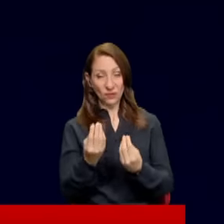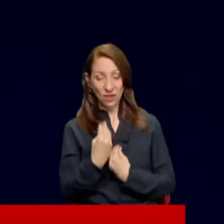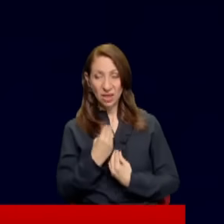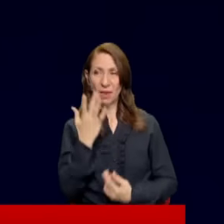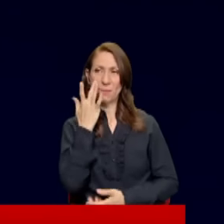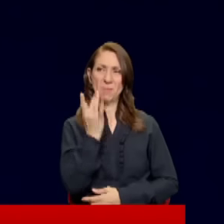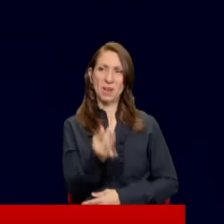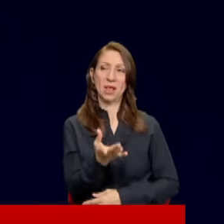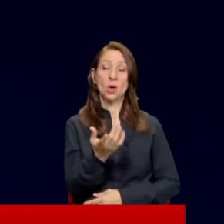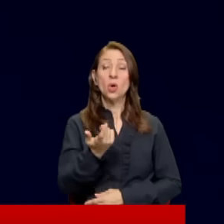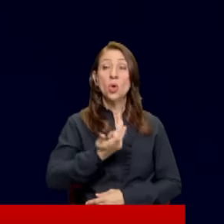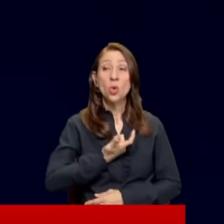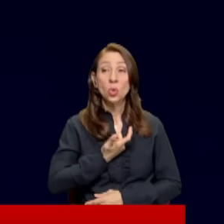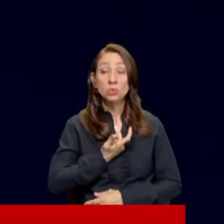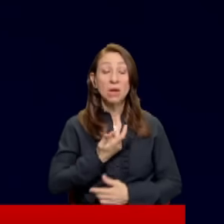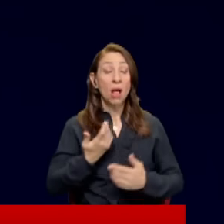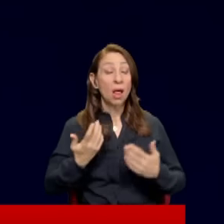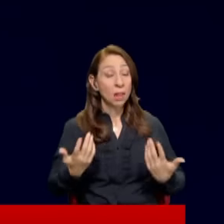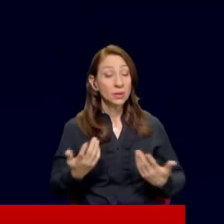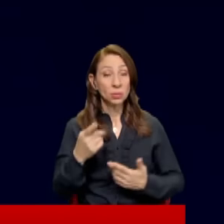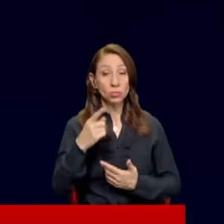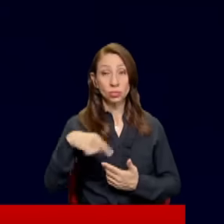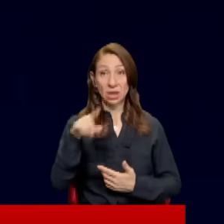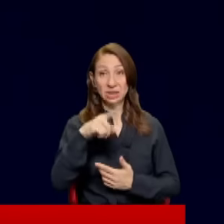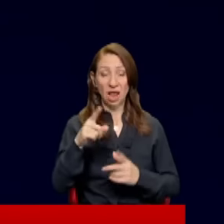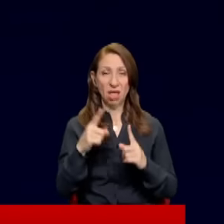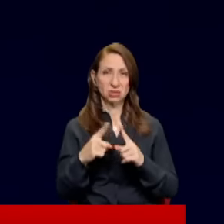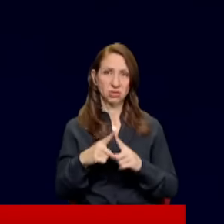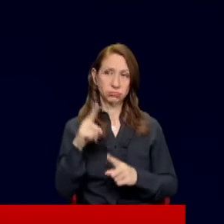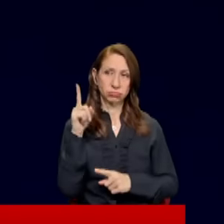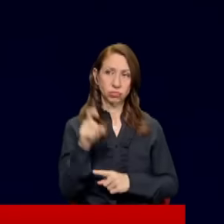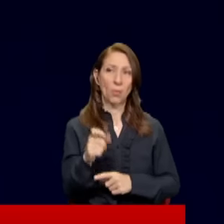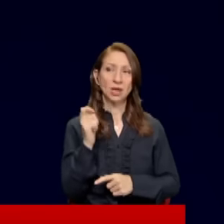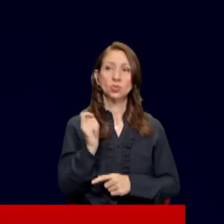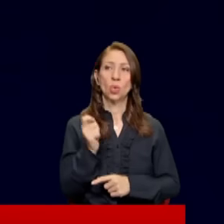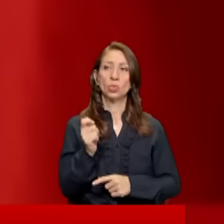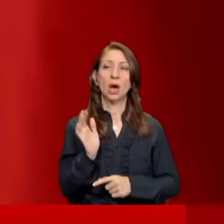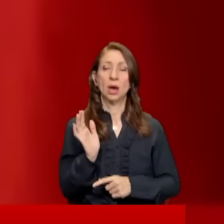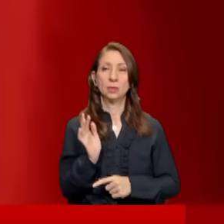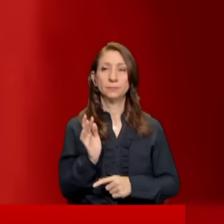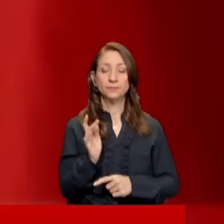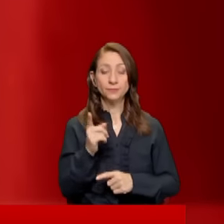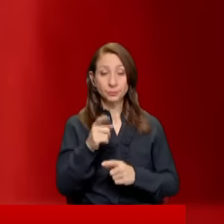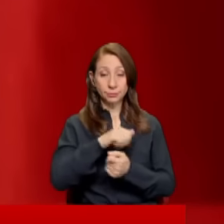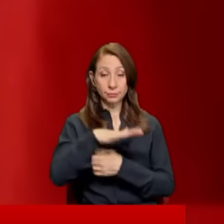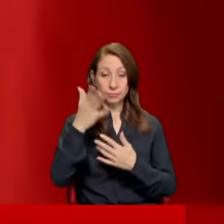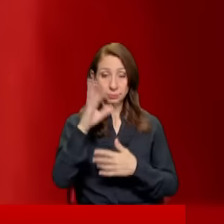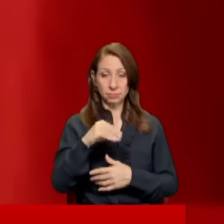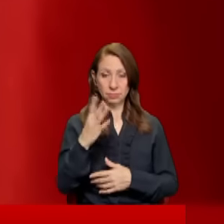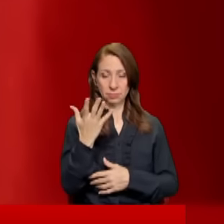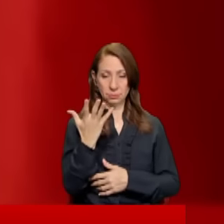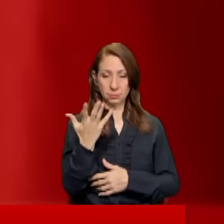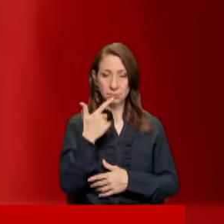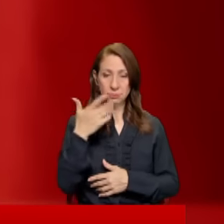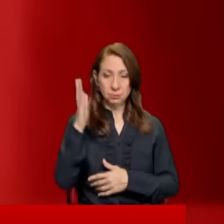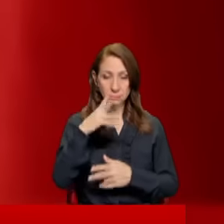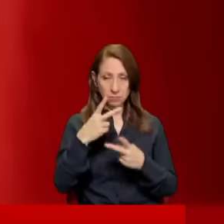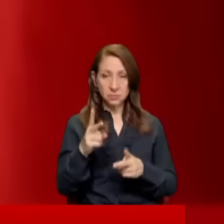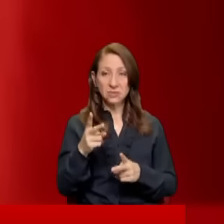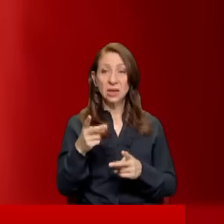bellidir hukuk Elbette bunlardan hesap sormak zorundadır olay olduktan 5 yıl sonra açıldıysa bir